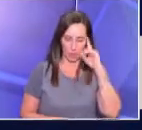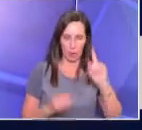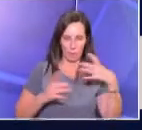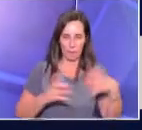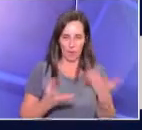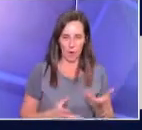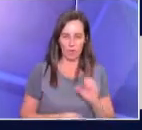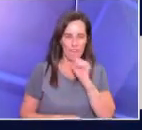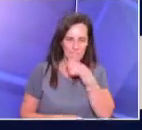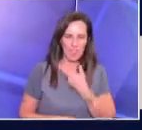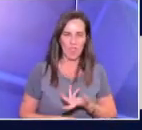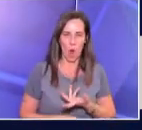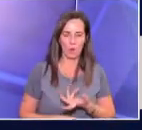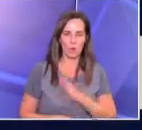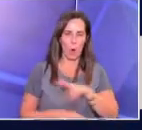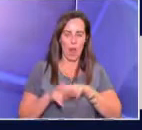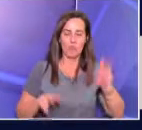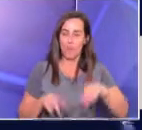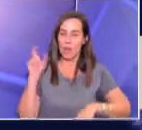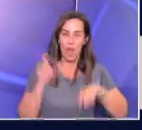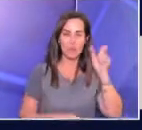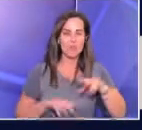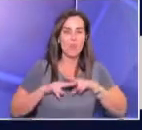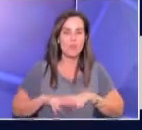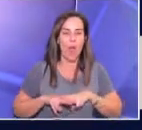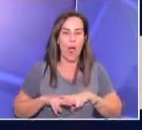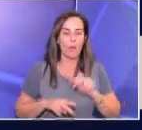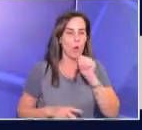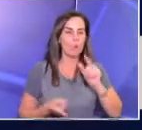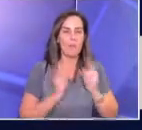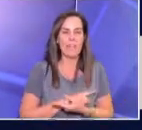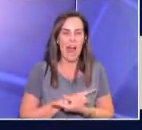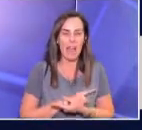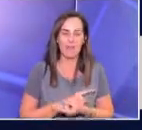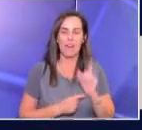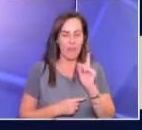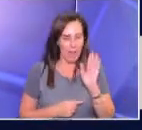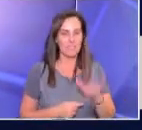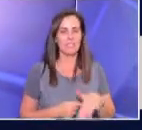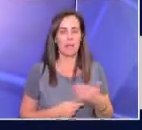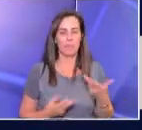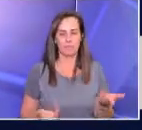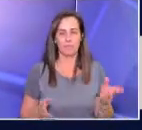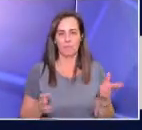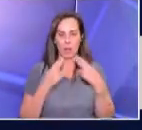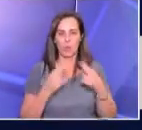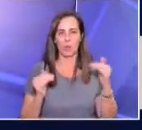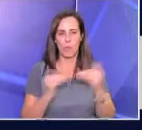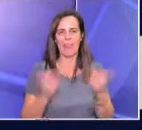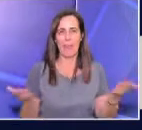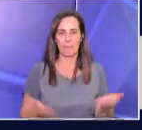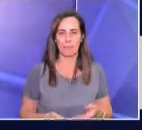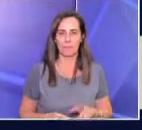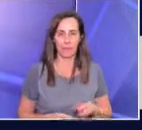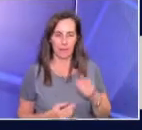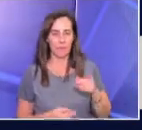במפלגות הוותיקות בכל הארץ. יש אנשים שנשארים ולא מתחלפים, ואז גם התוצאות בהתאם והכל.